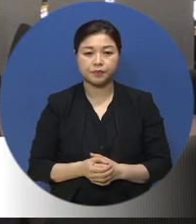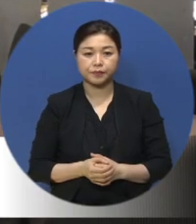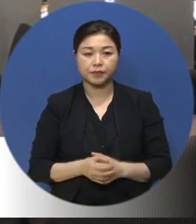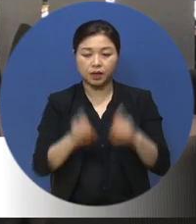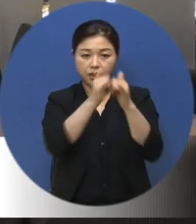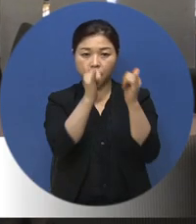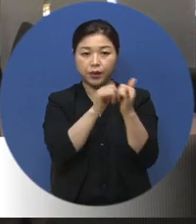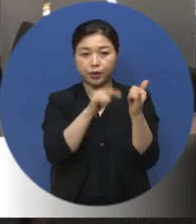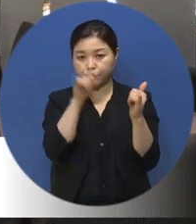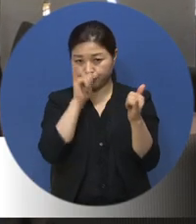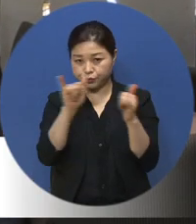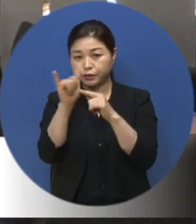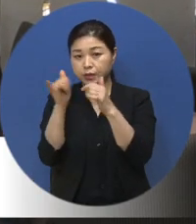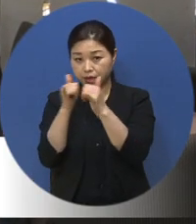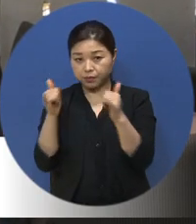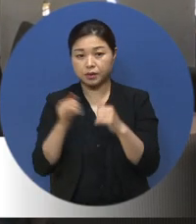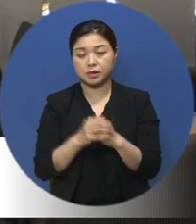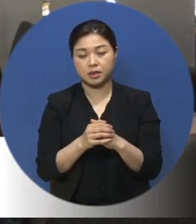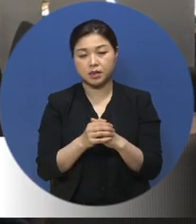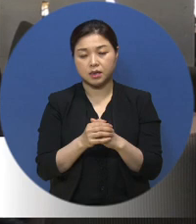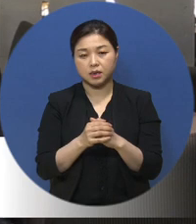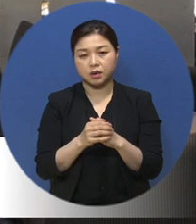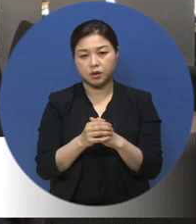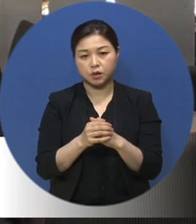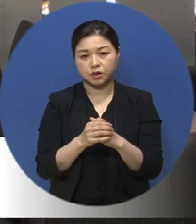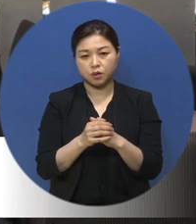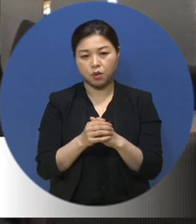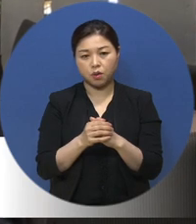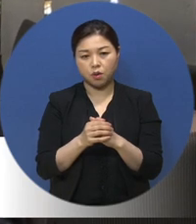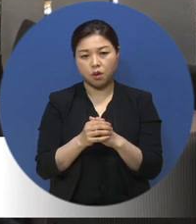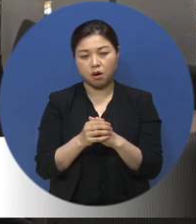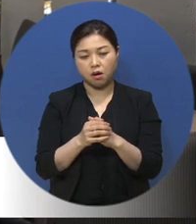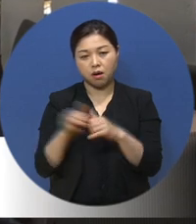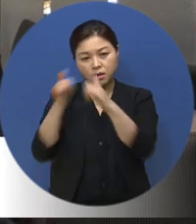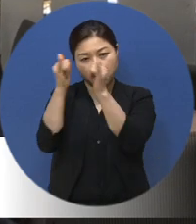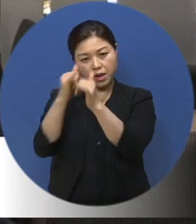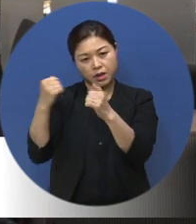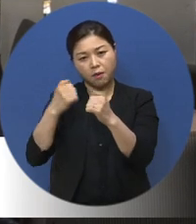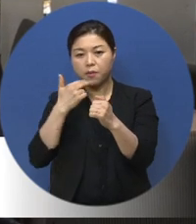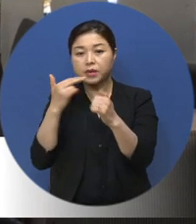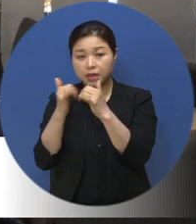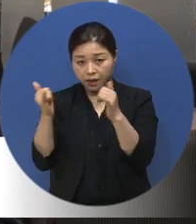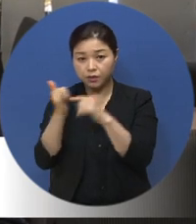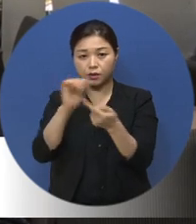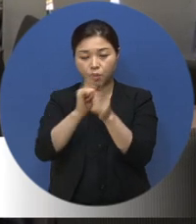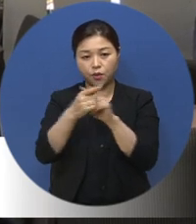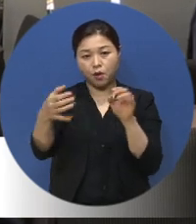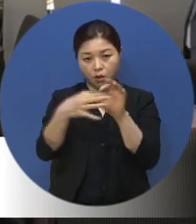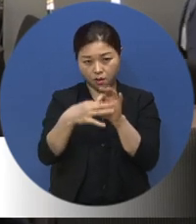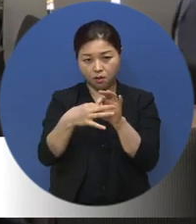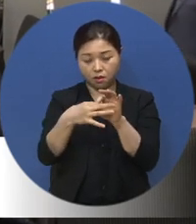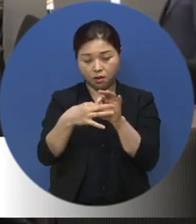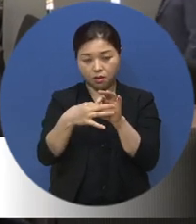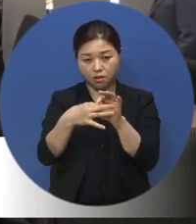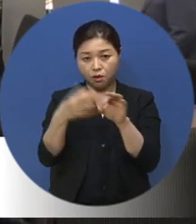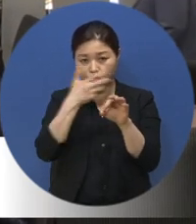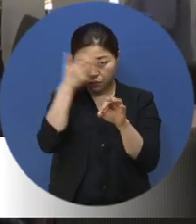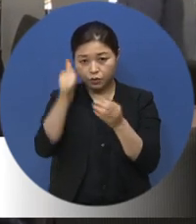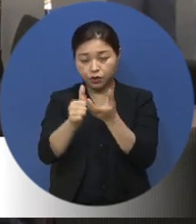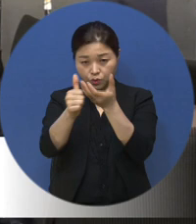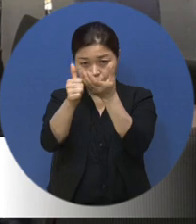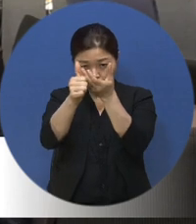훌륭한 분들과 사회적으로 소외된 분들을 멘토링을 통해서 끈을 이어주고 그 다음에 꿈을 키워주고